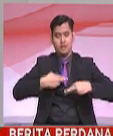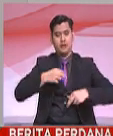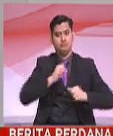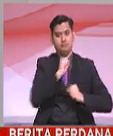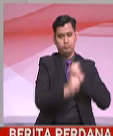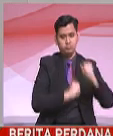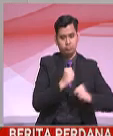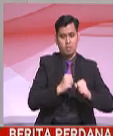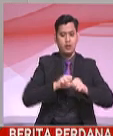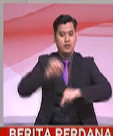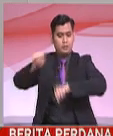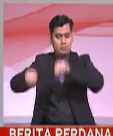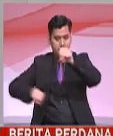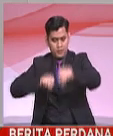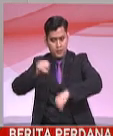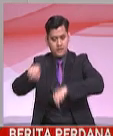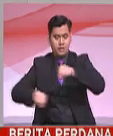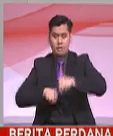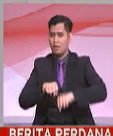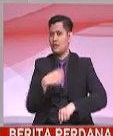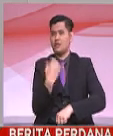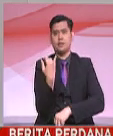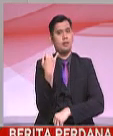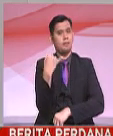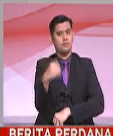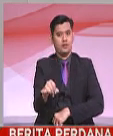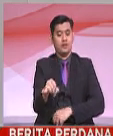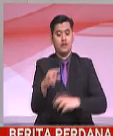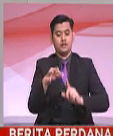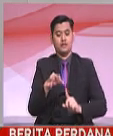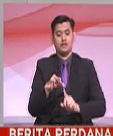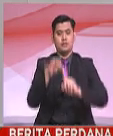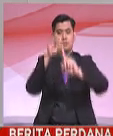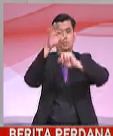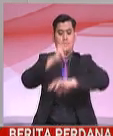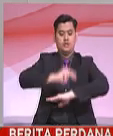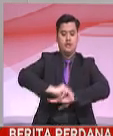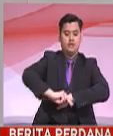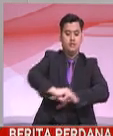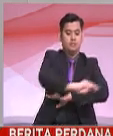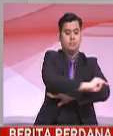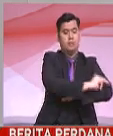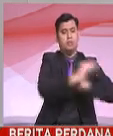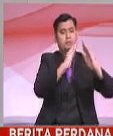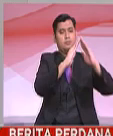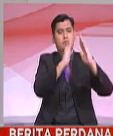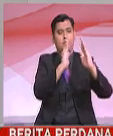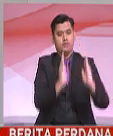dibenarkan sepanjang PKP ini kecuali taman di kawasan perumahan dan kejiranan.